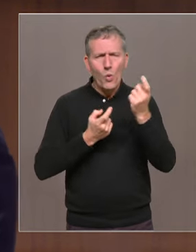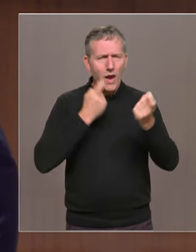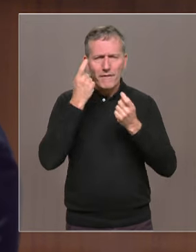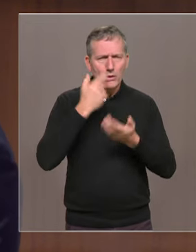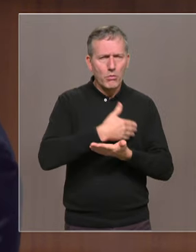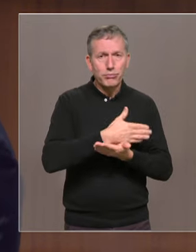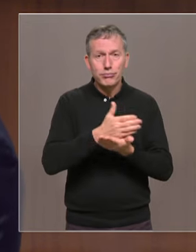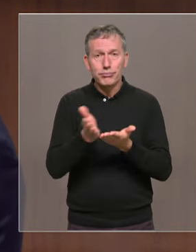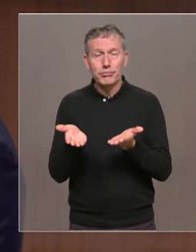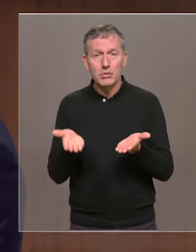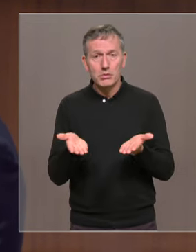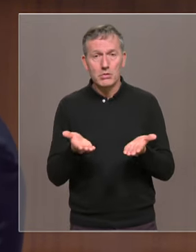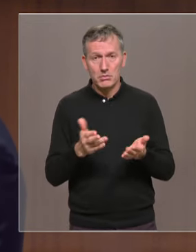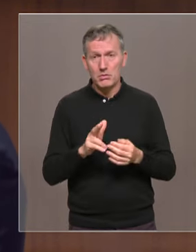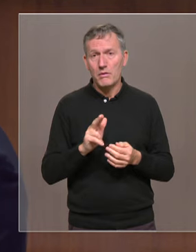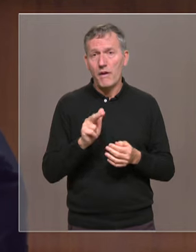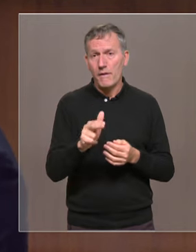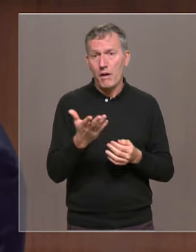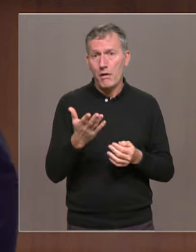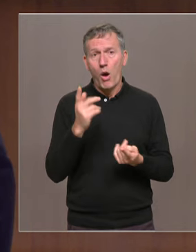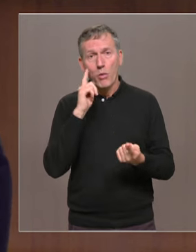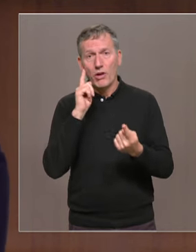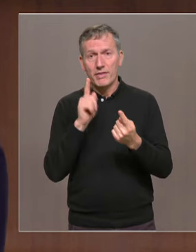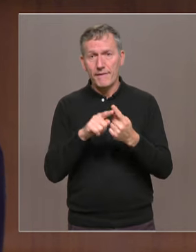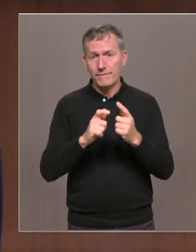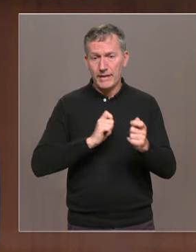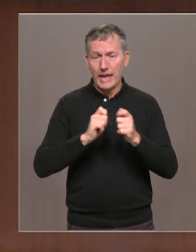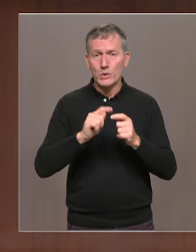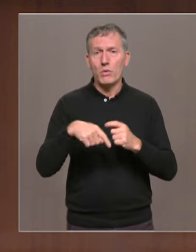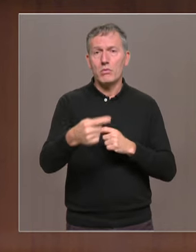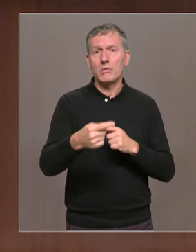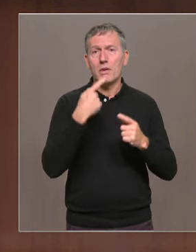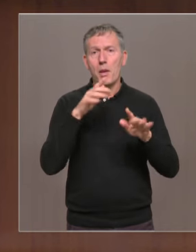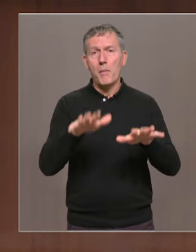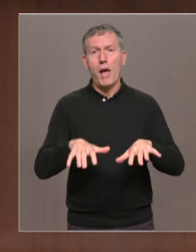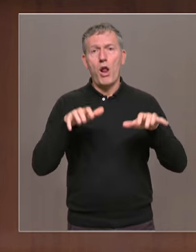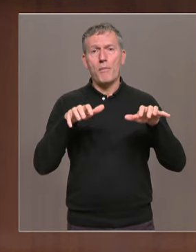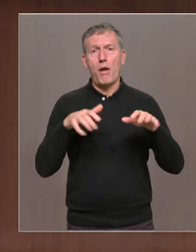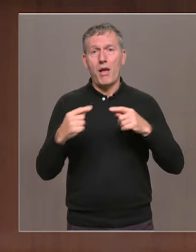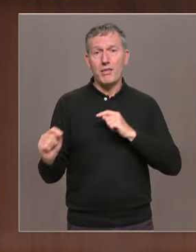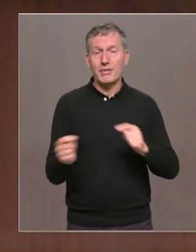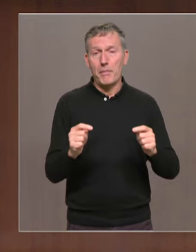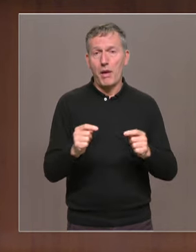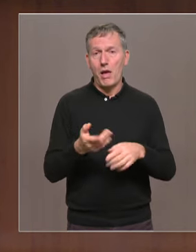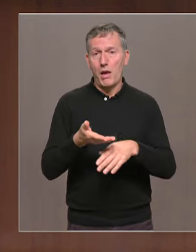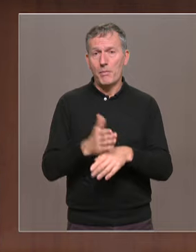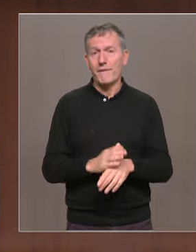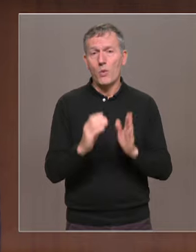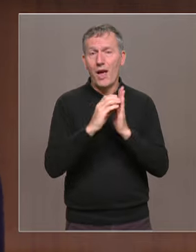les députés, auront vocation à être discutées au Parlement dans le cadre d'un débat prévu à